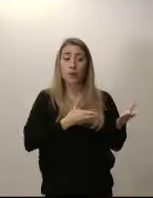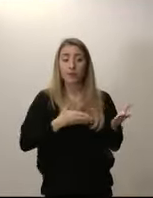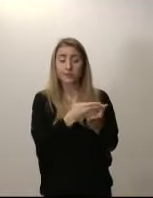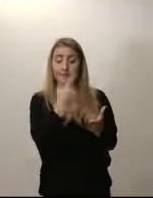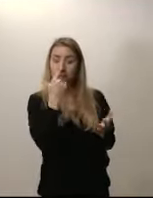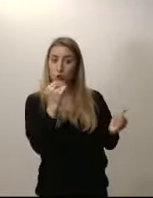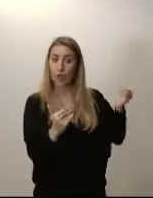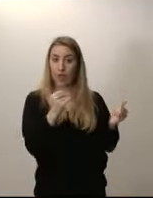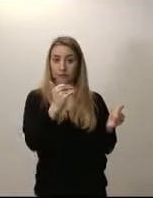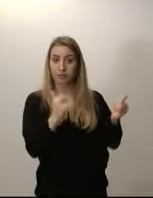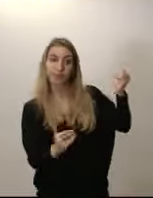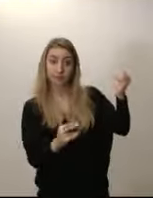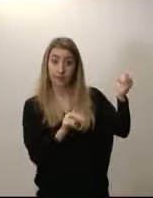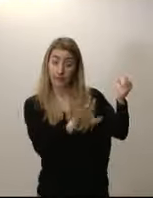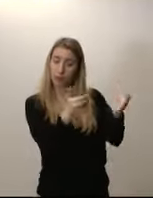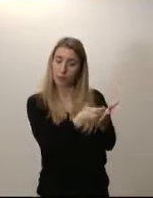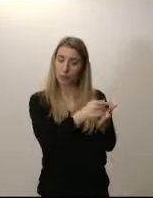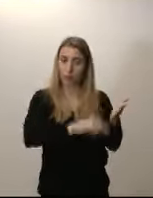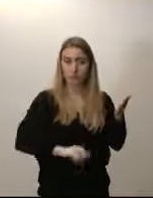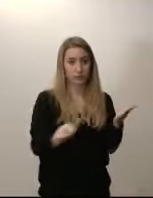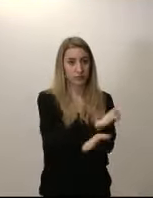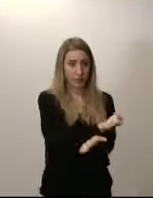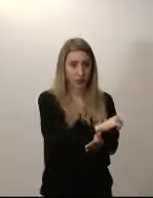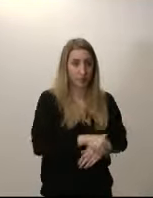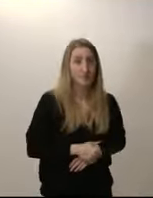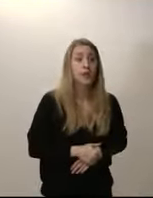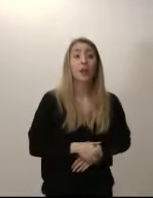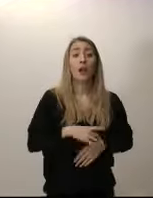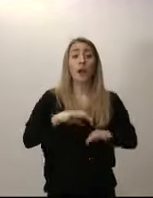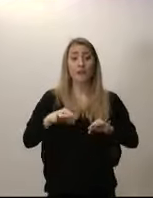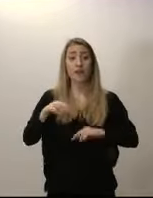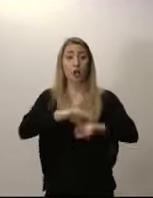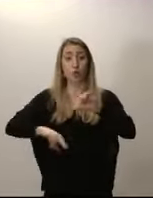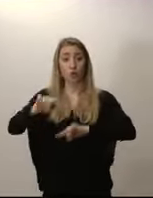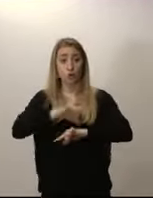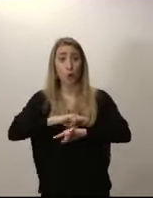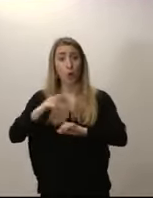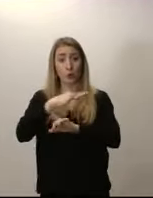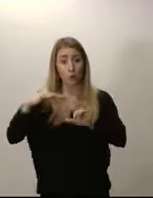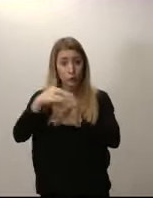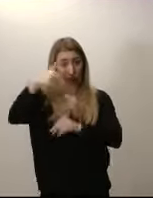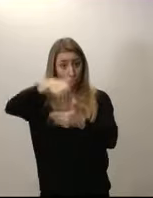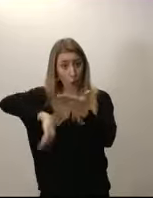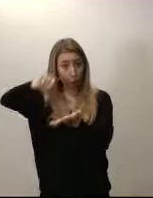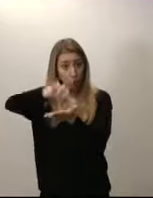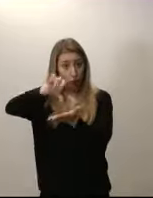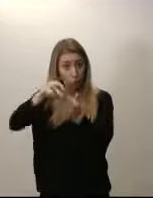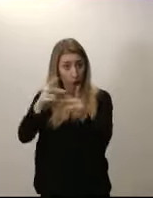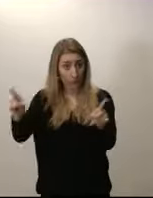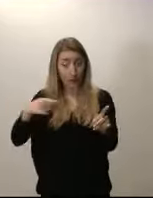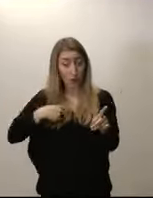qu'on le supprime. Mais par contre, nous n'avons pas renoncé à faire du logement social en hypercentre. Preuve en est, c'est